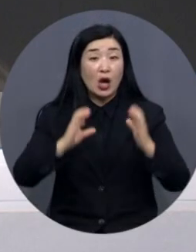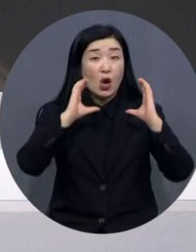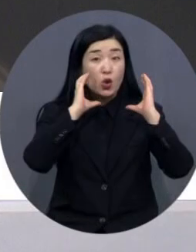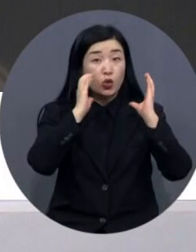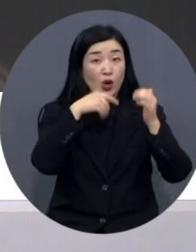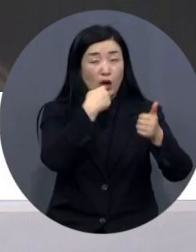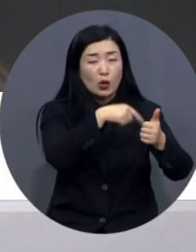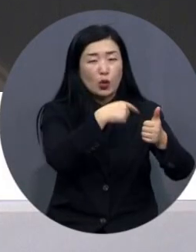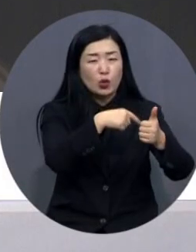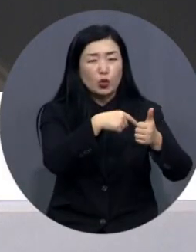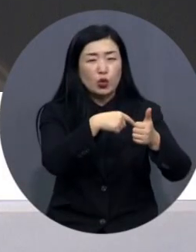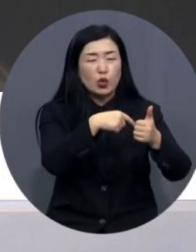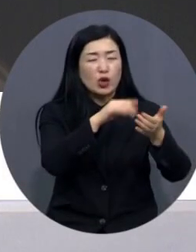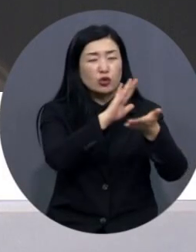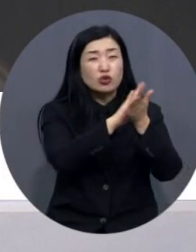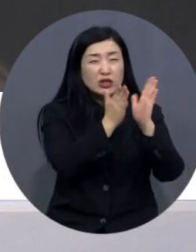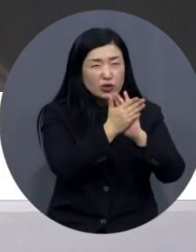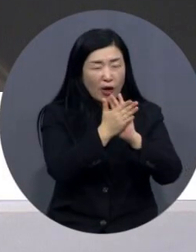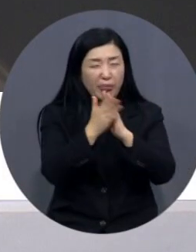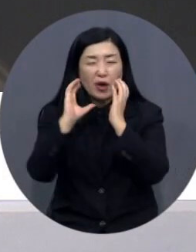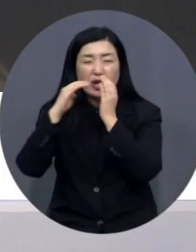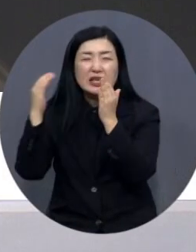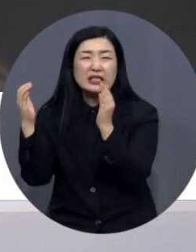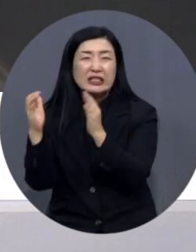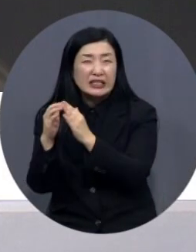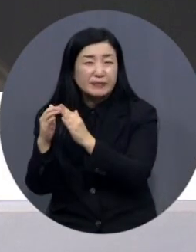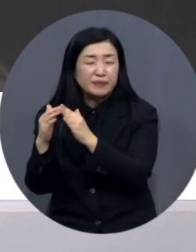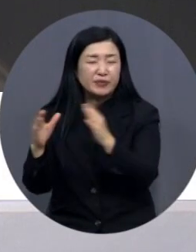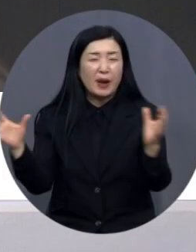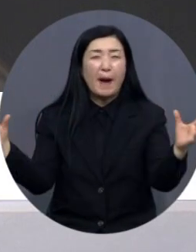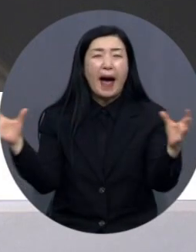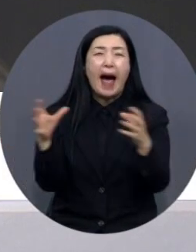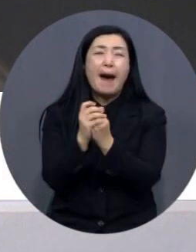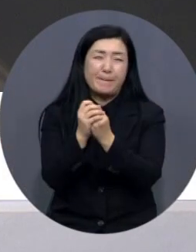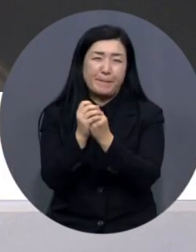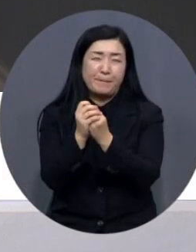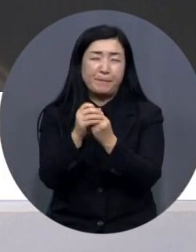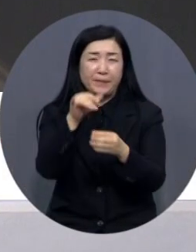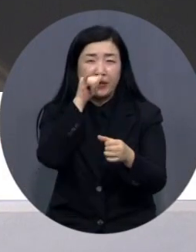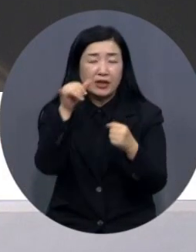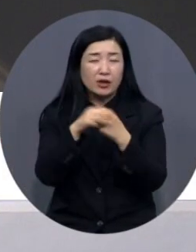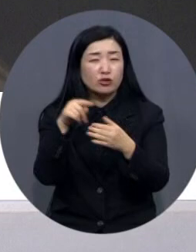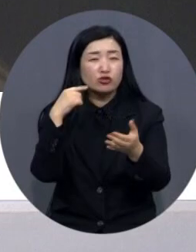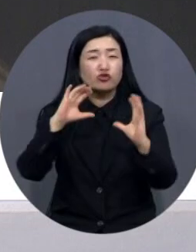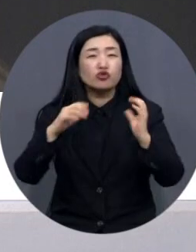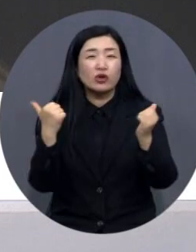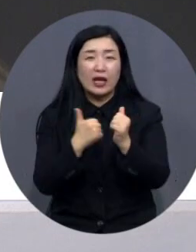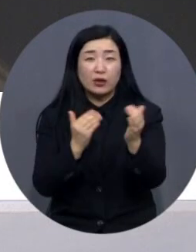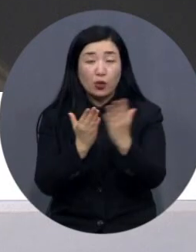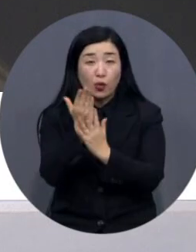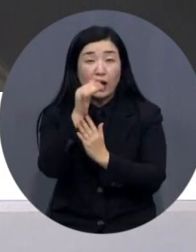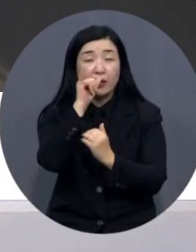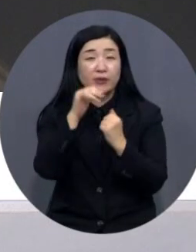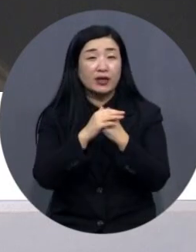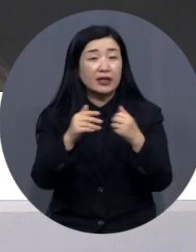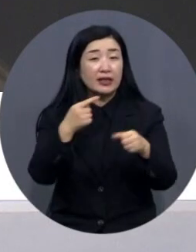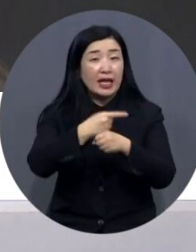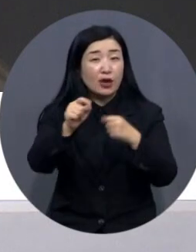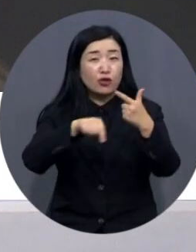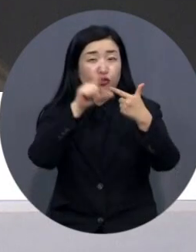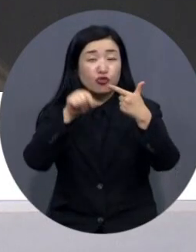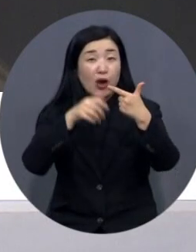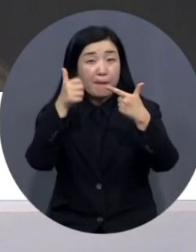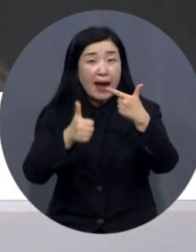유아교육과 보육체계의 통합, 이른바 유보통합을 위한 정부조직법 개정안이 국회를 통과하면서 내년 6월